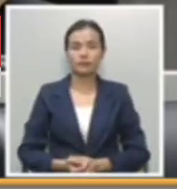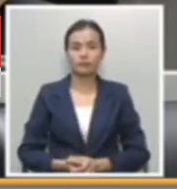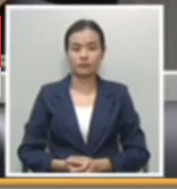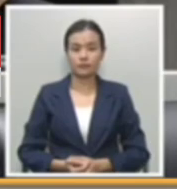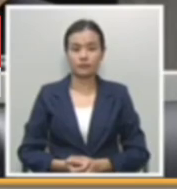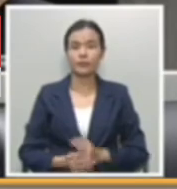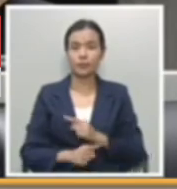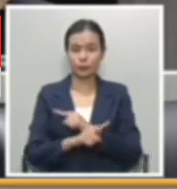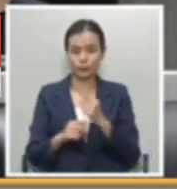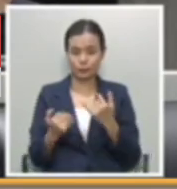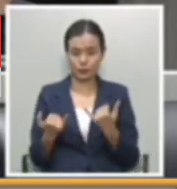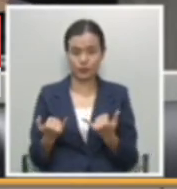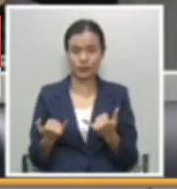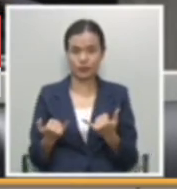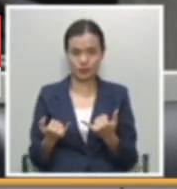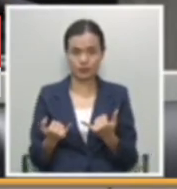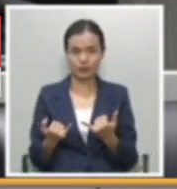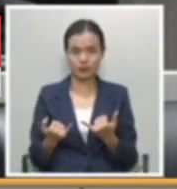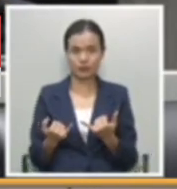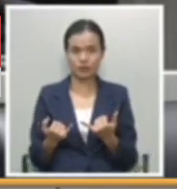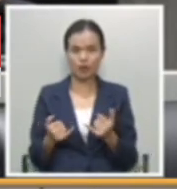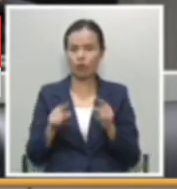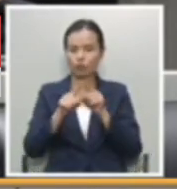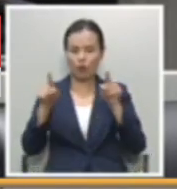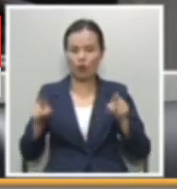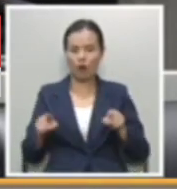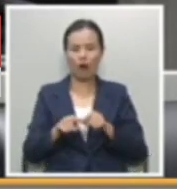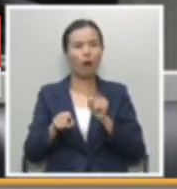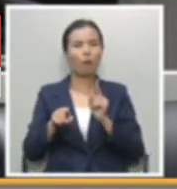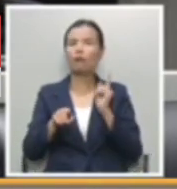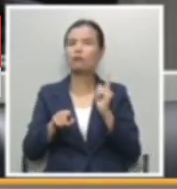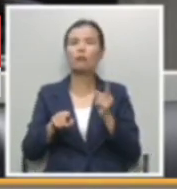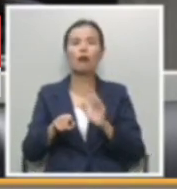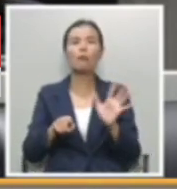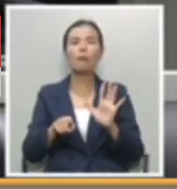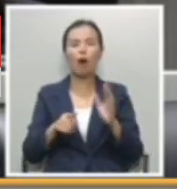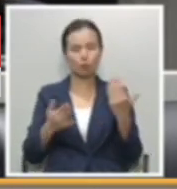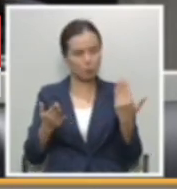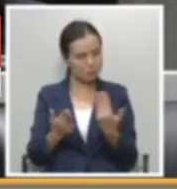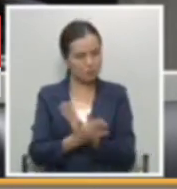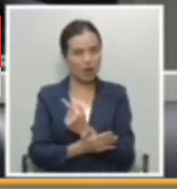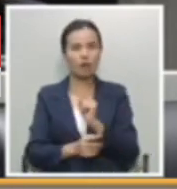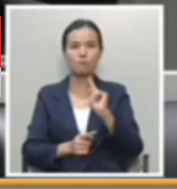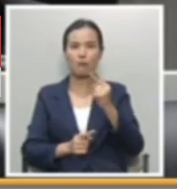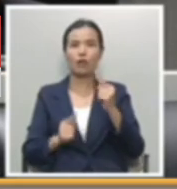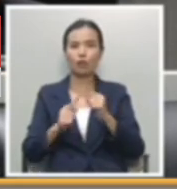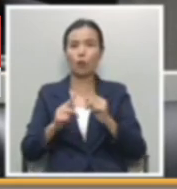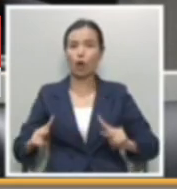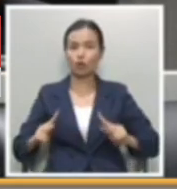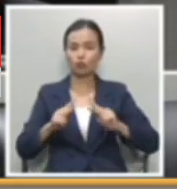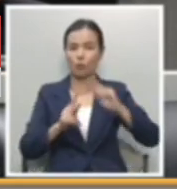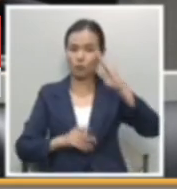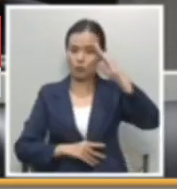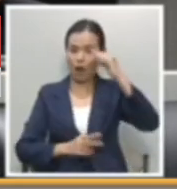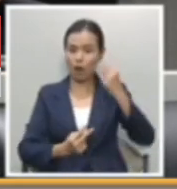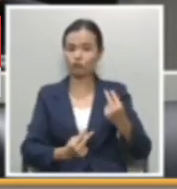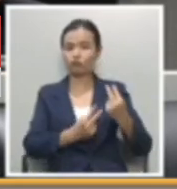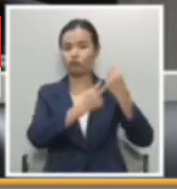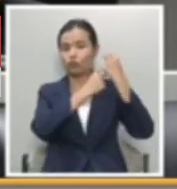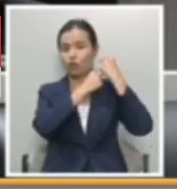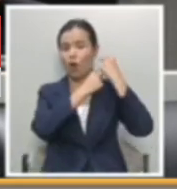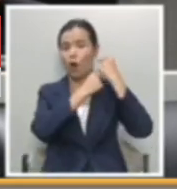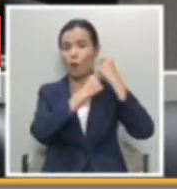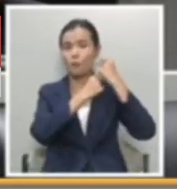วันนี้เราต้องออกจากกรอบเดิมให้ได้งบประมาณของกระทรวงกลาโหมถ้าย้อนดูตั้งแต่ปฏิวั